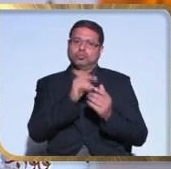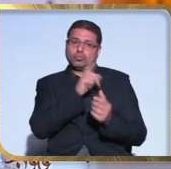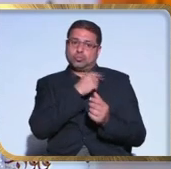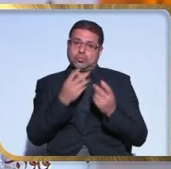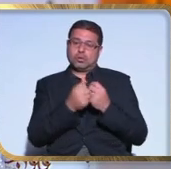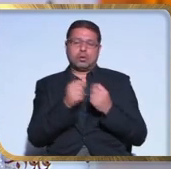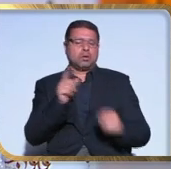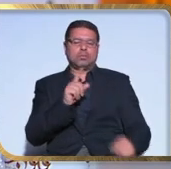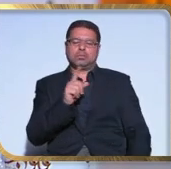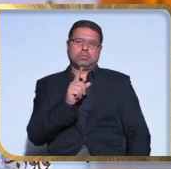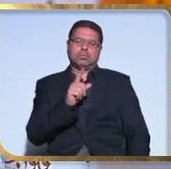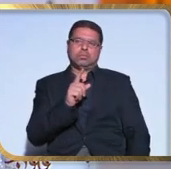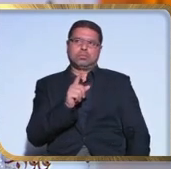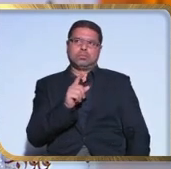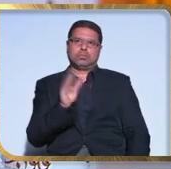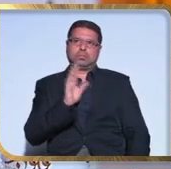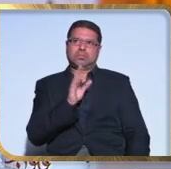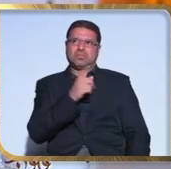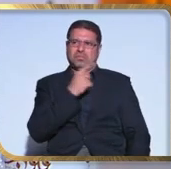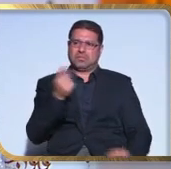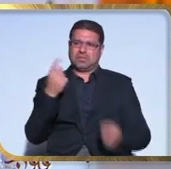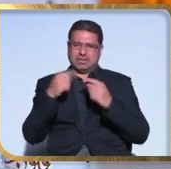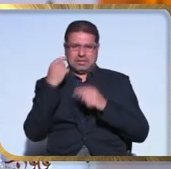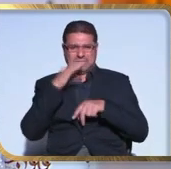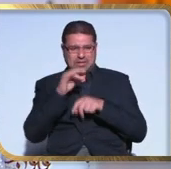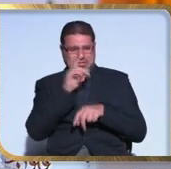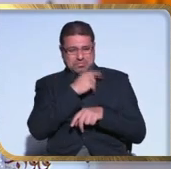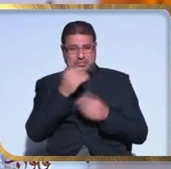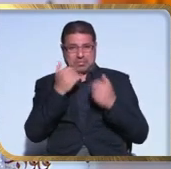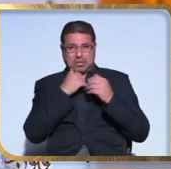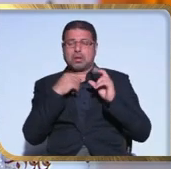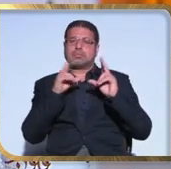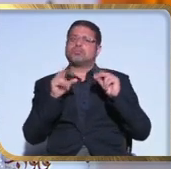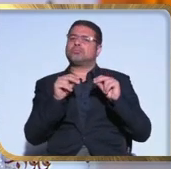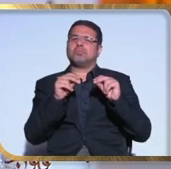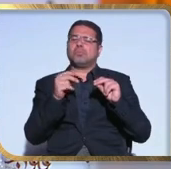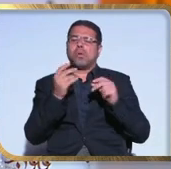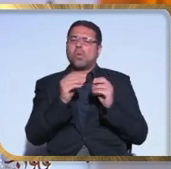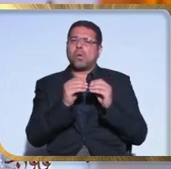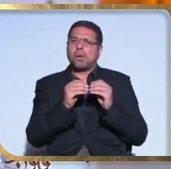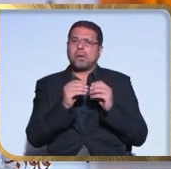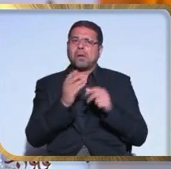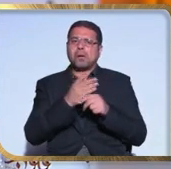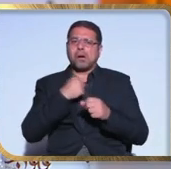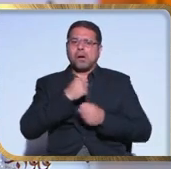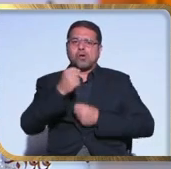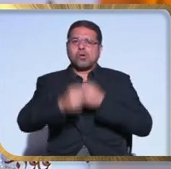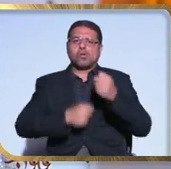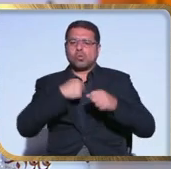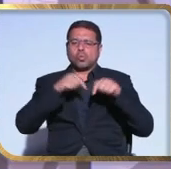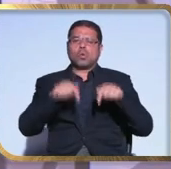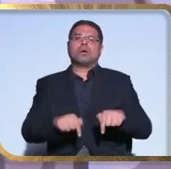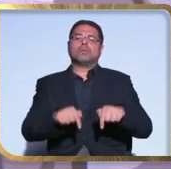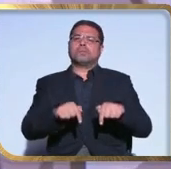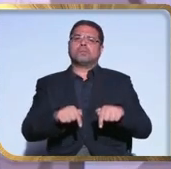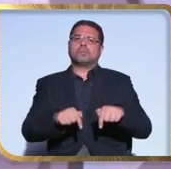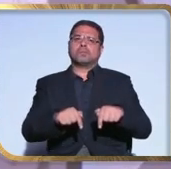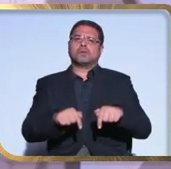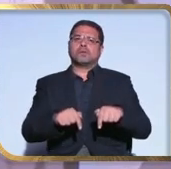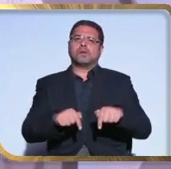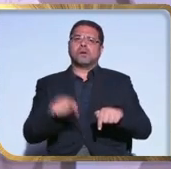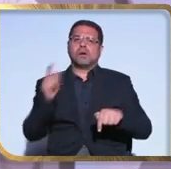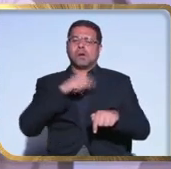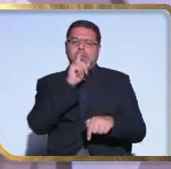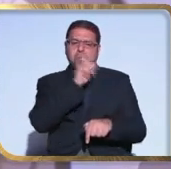لا لا لا يحمل الانسان الا ما سعى بي في دنيا فلا